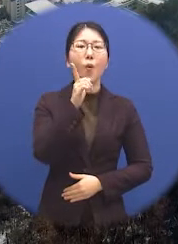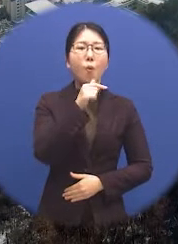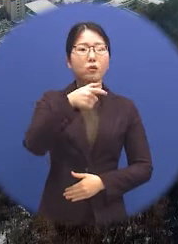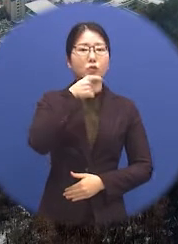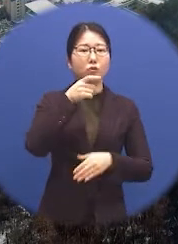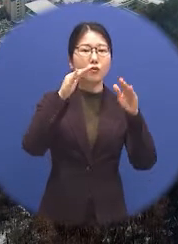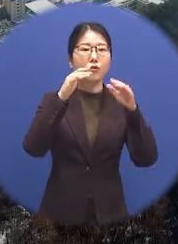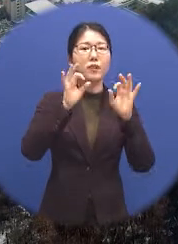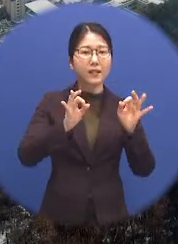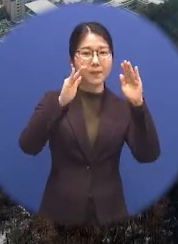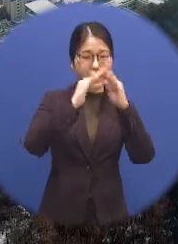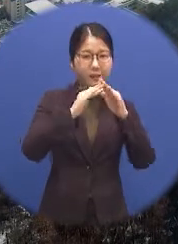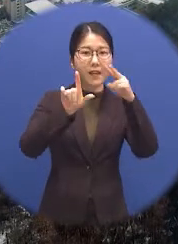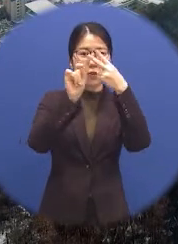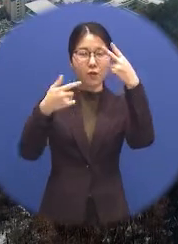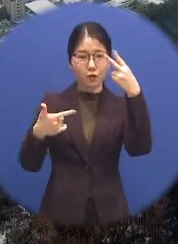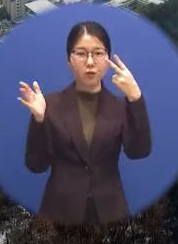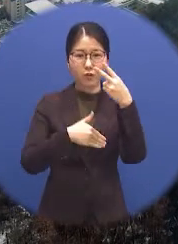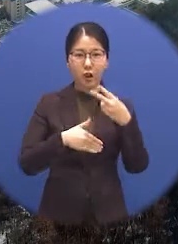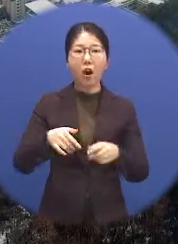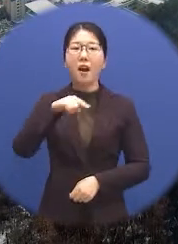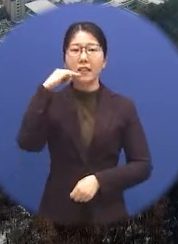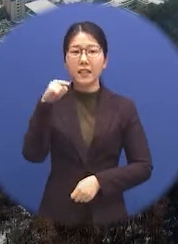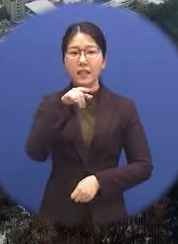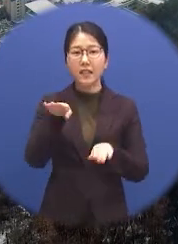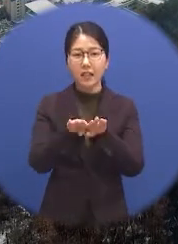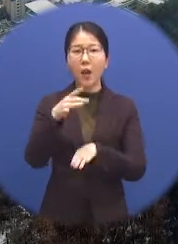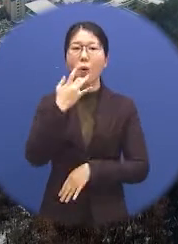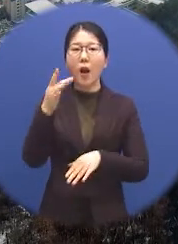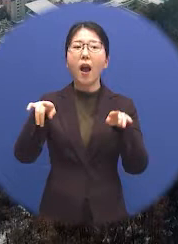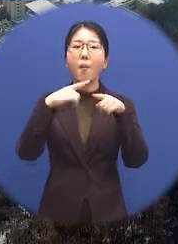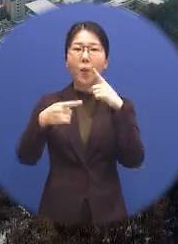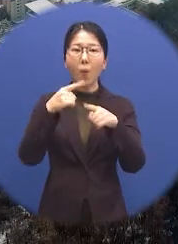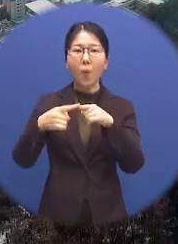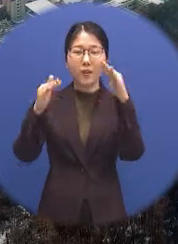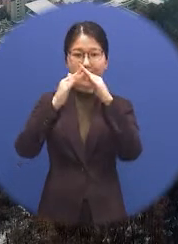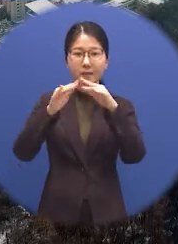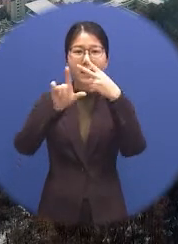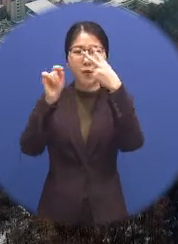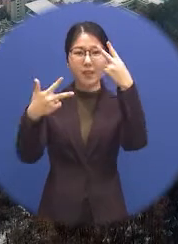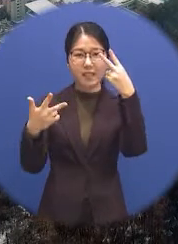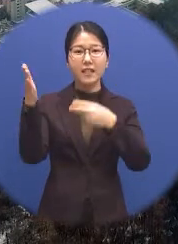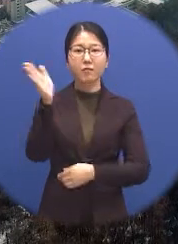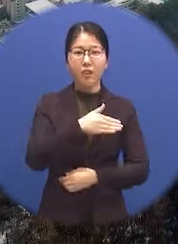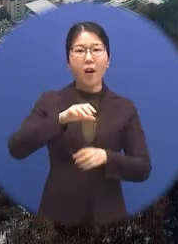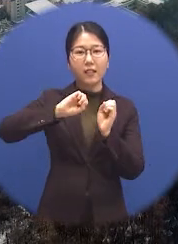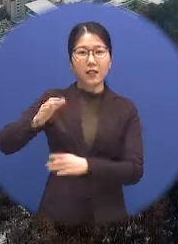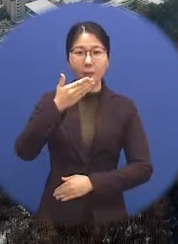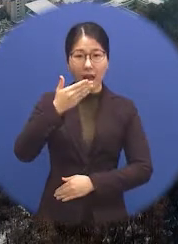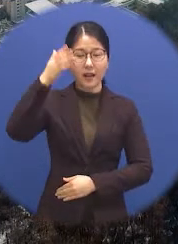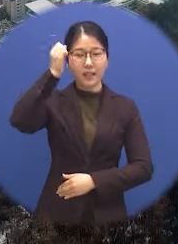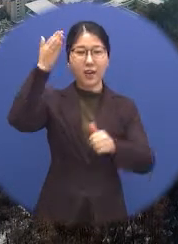수, 금요일 인동에서는 2월 6일부터 일화, 목요일 인동에서는 2월 7일부터 가능하니 배출